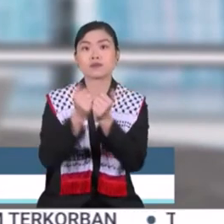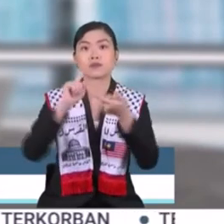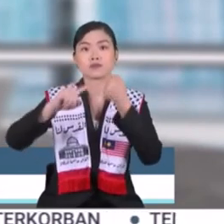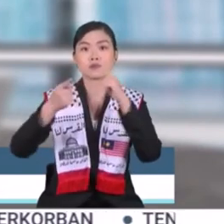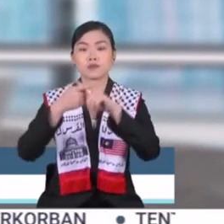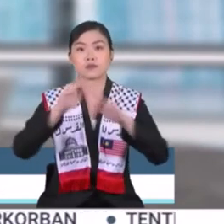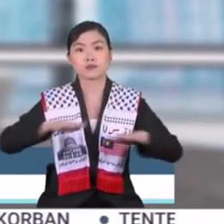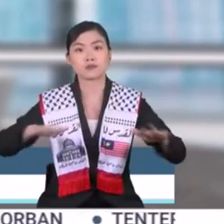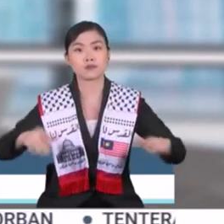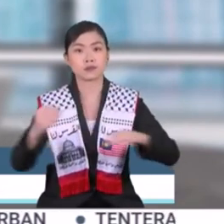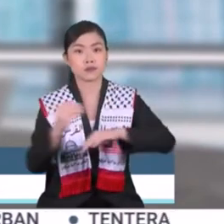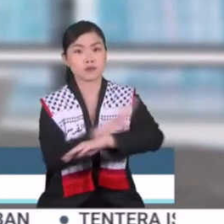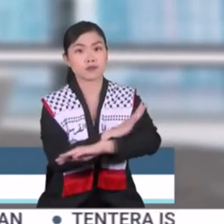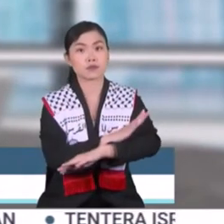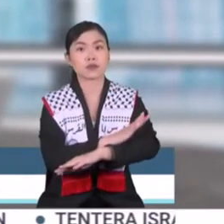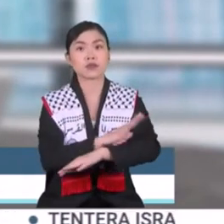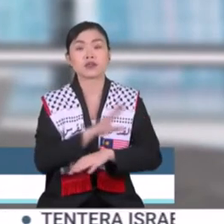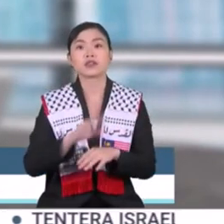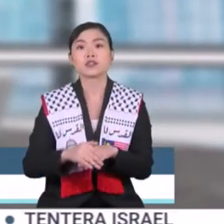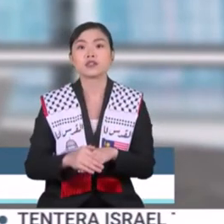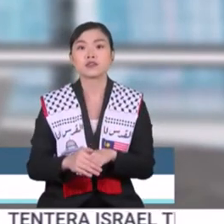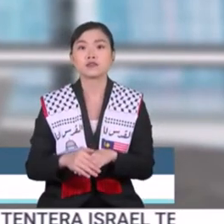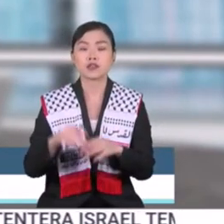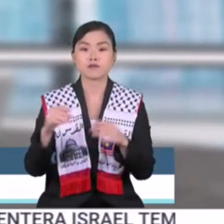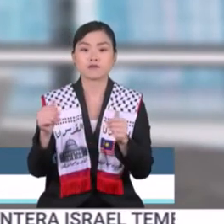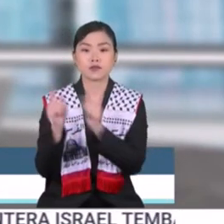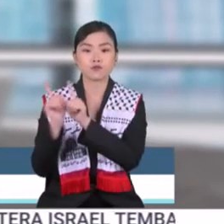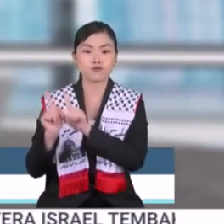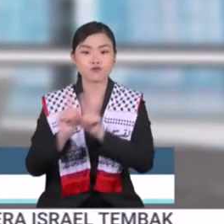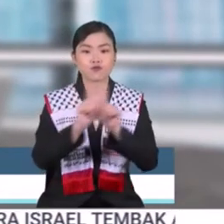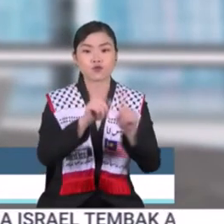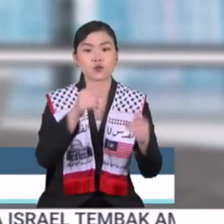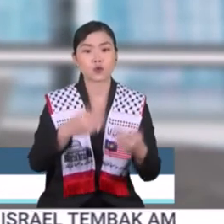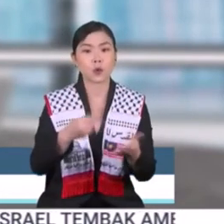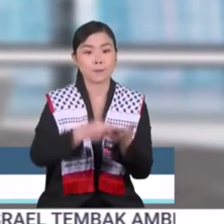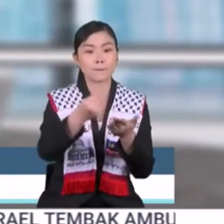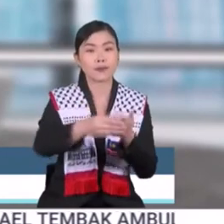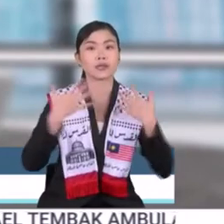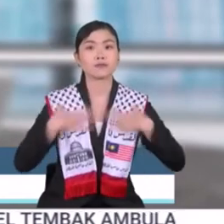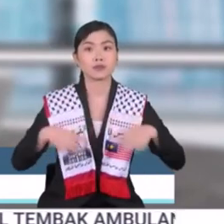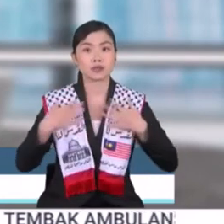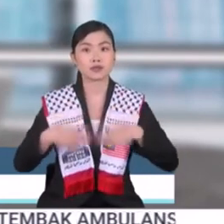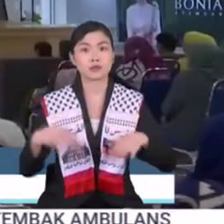Foccan, menemani mereka membeli pakaian dan peralatan persekolahan di sebuah pasaraya baru-baru ini.